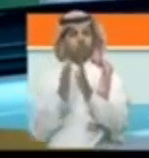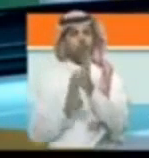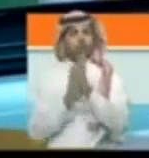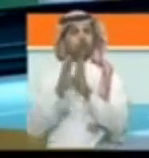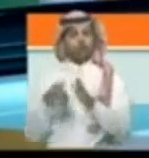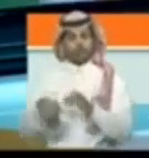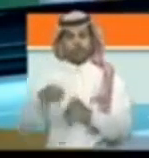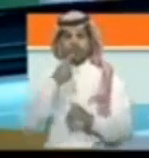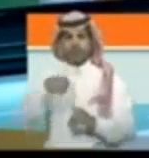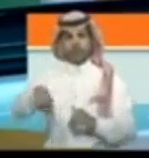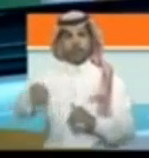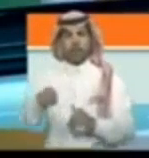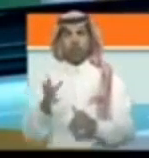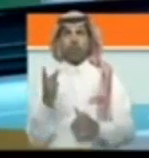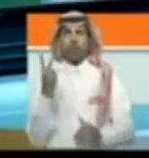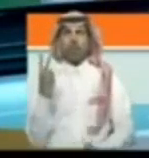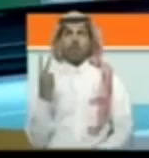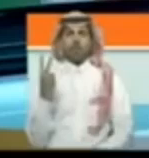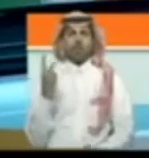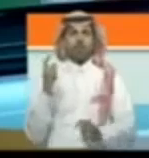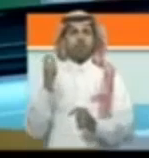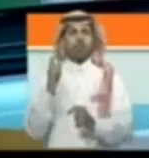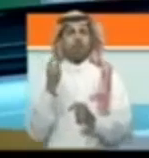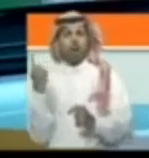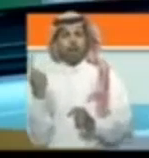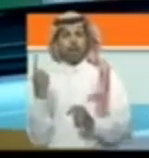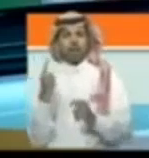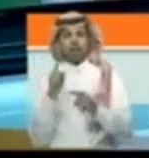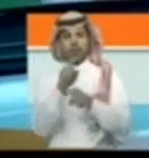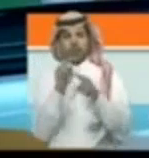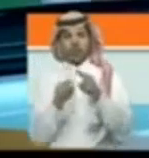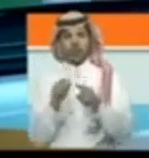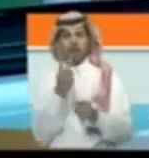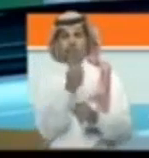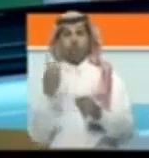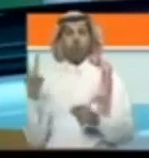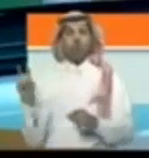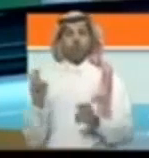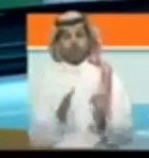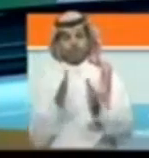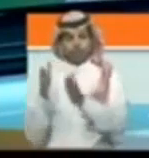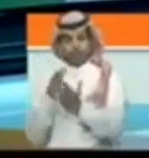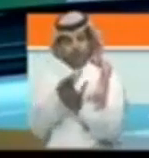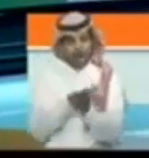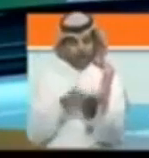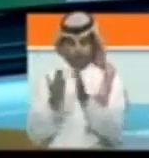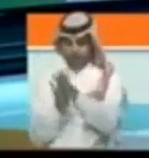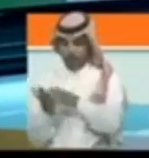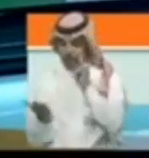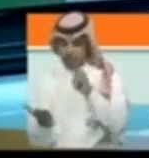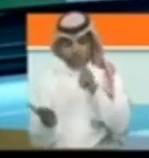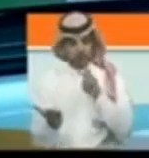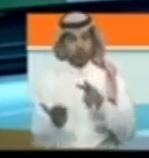2.16% للعام الجاري و 2.17% عام 2020. ووفقا للتقارير